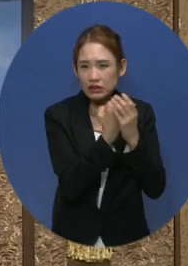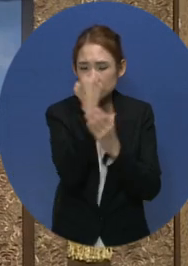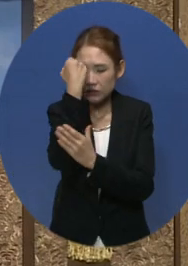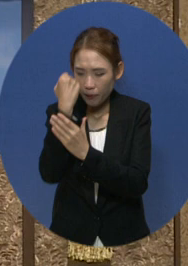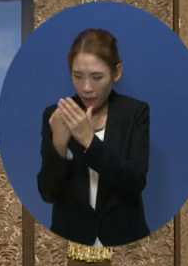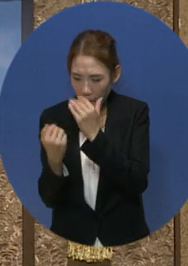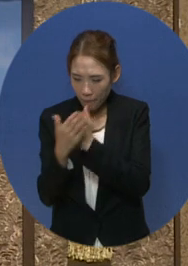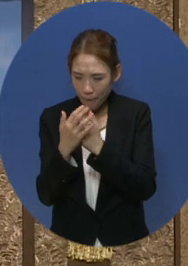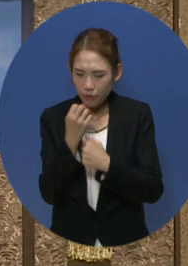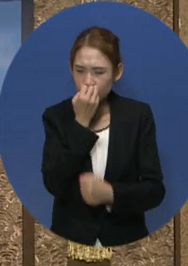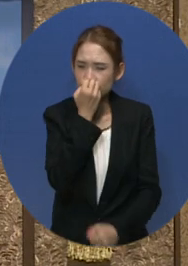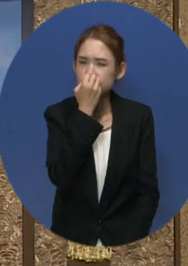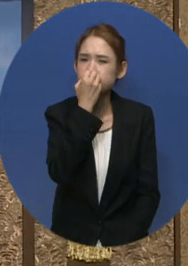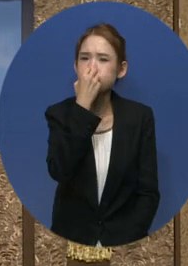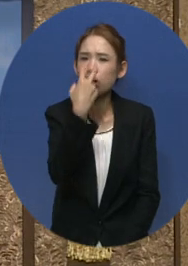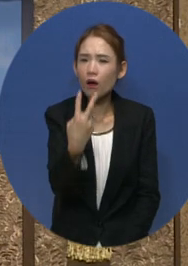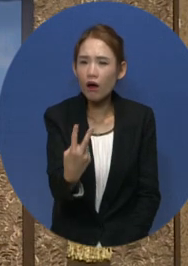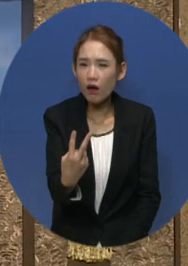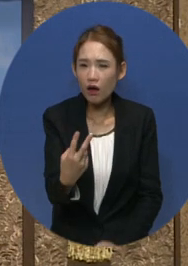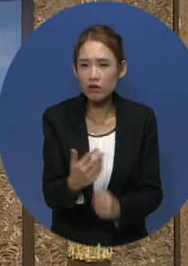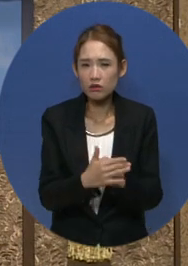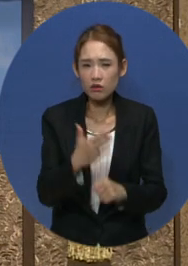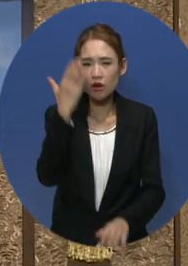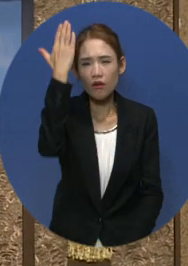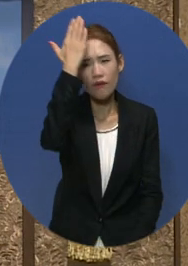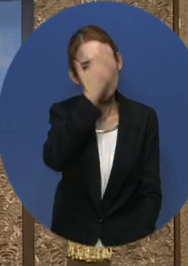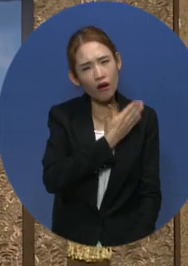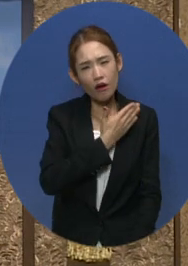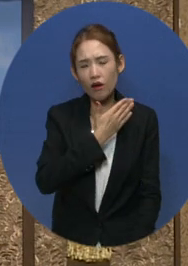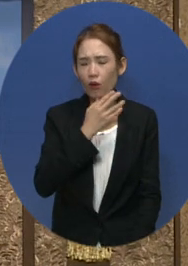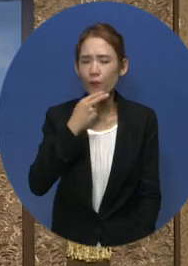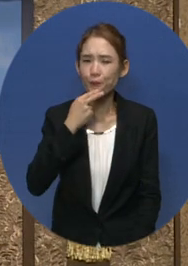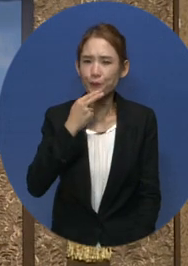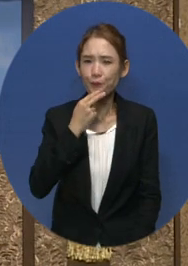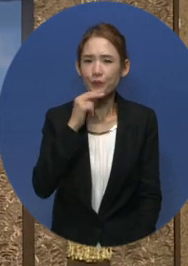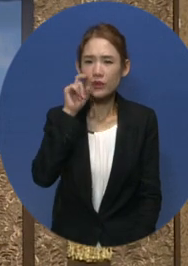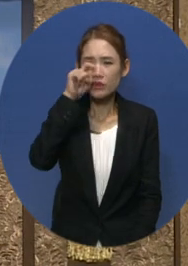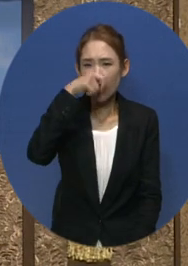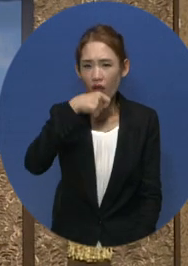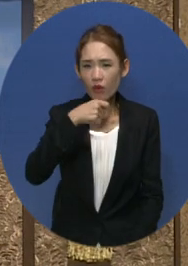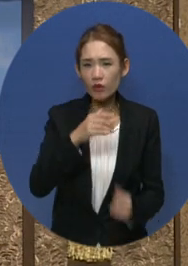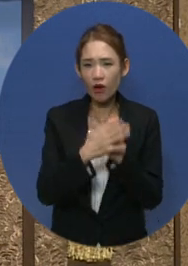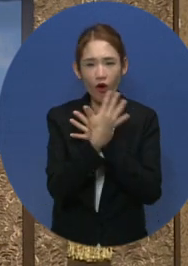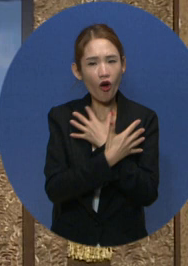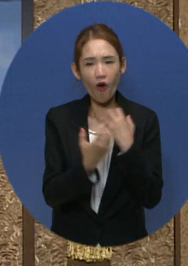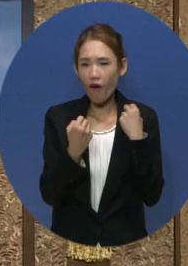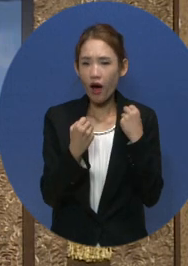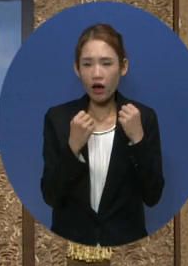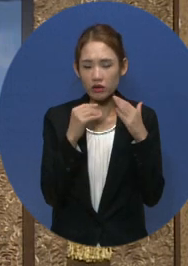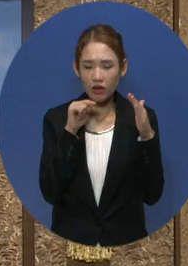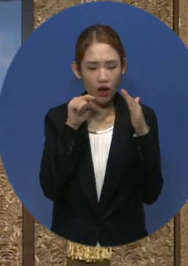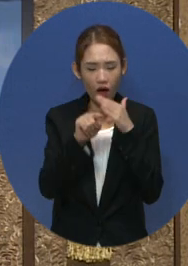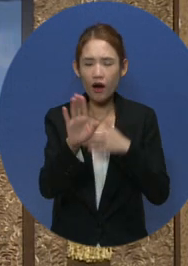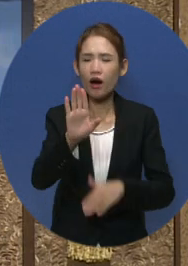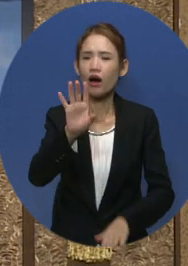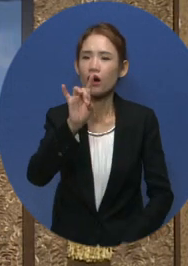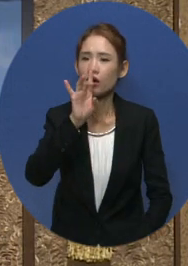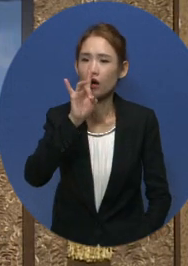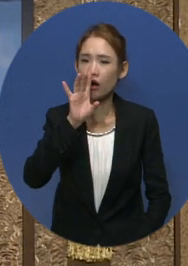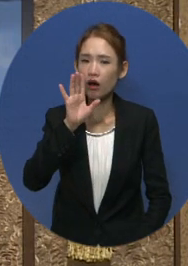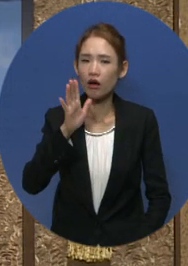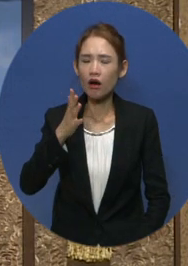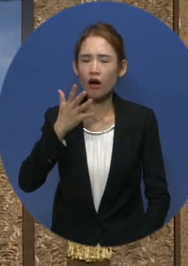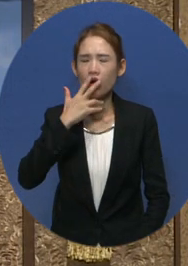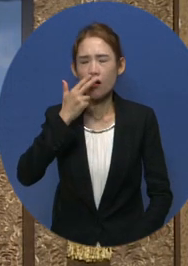아주 진동을 하고 도저히 네. 위생 상태가 나빠가지고 건강한 사람도 그 집에 살면 안 되겠더라고요. 이게 너무 이제 기가